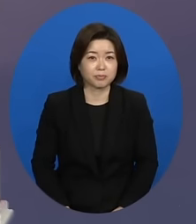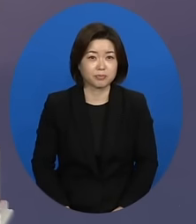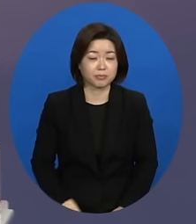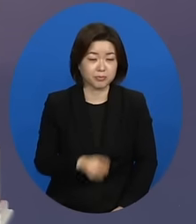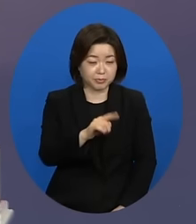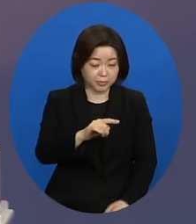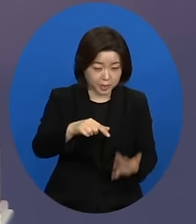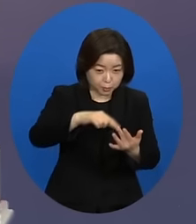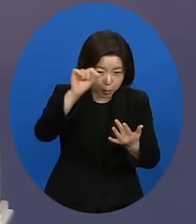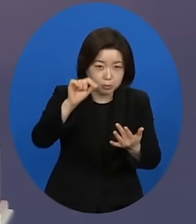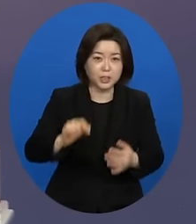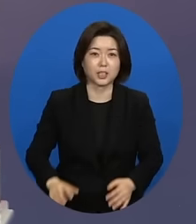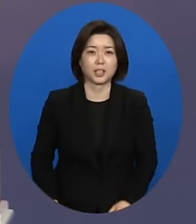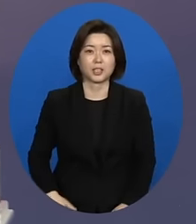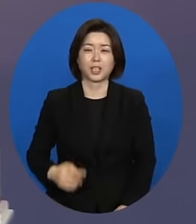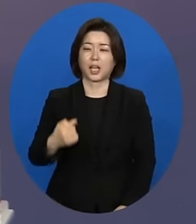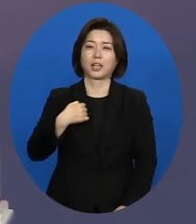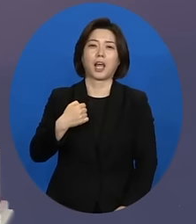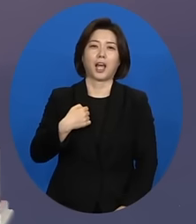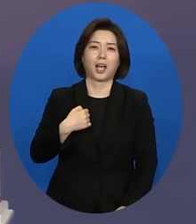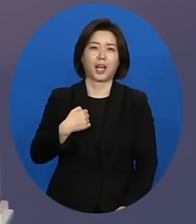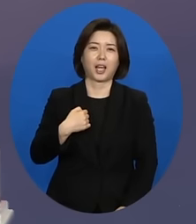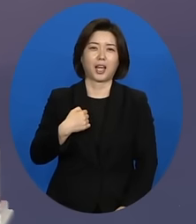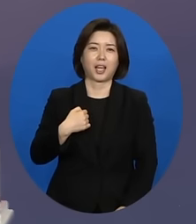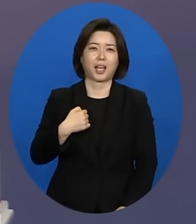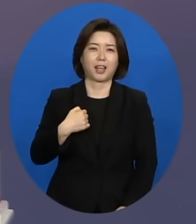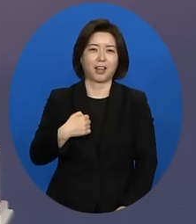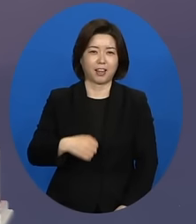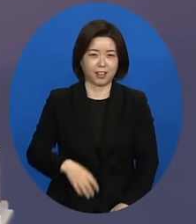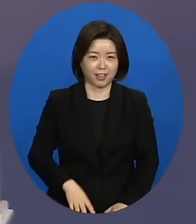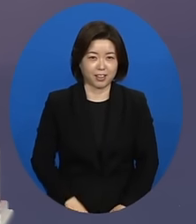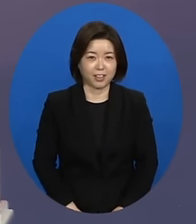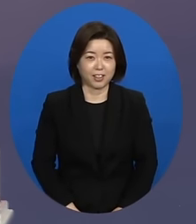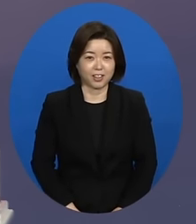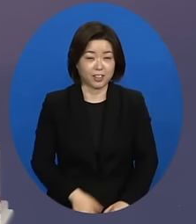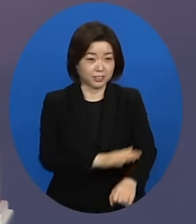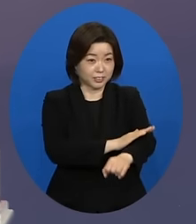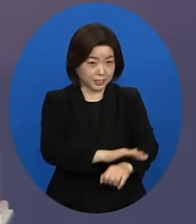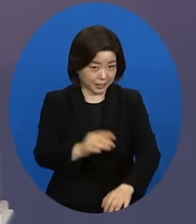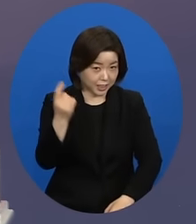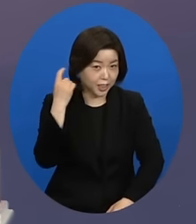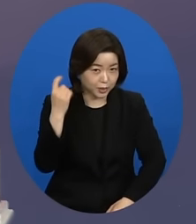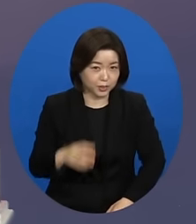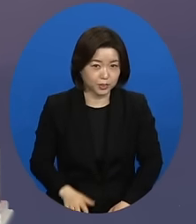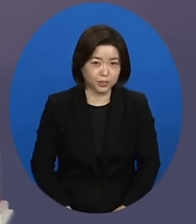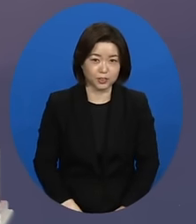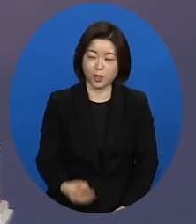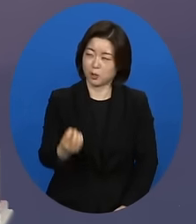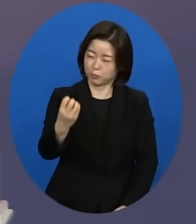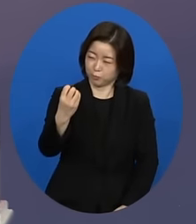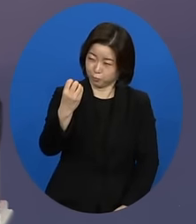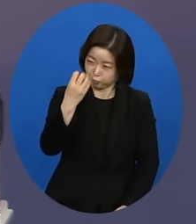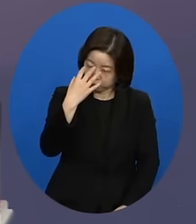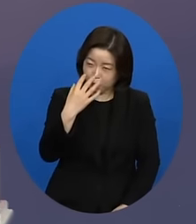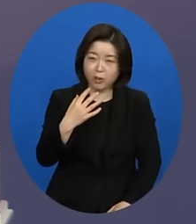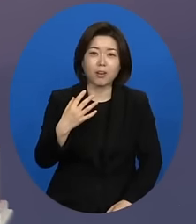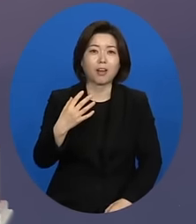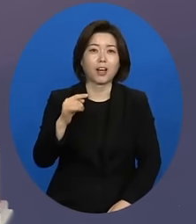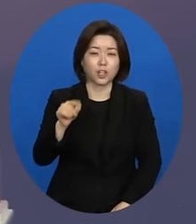거기에 뽑힌 사람이 바로 저울시다. 잘 들으세요. 못생긴 것도